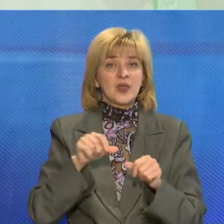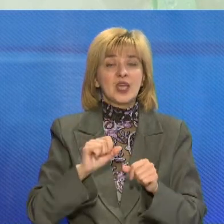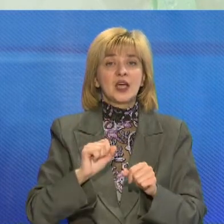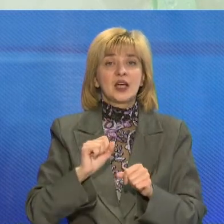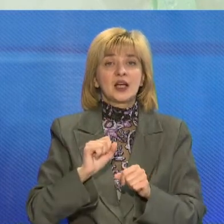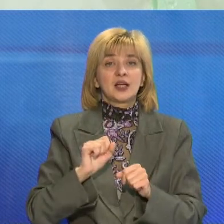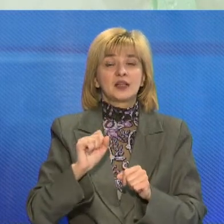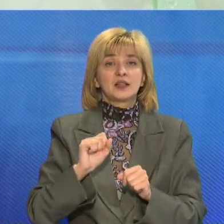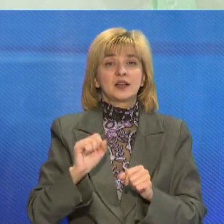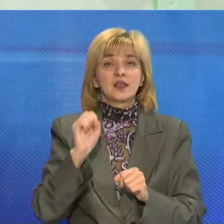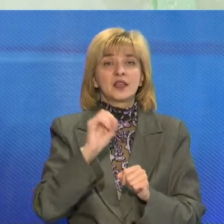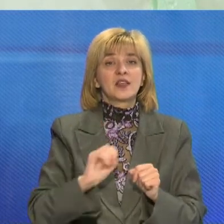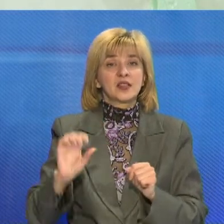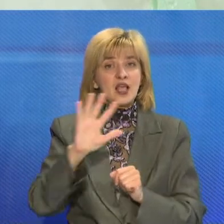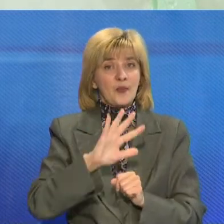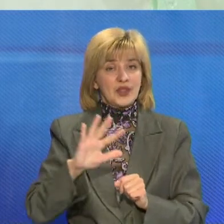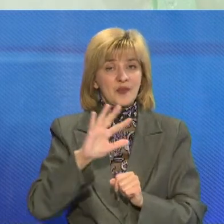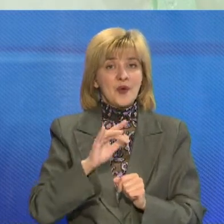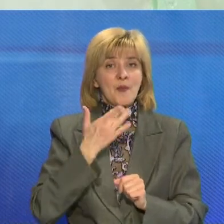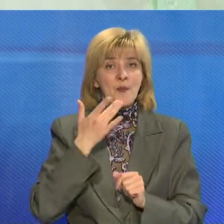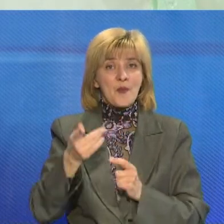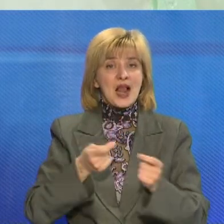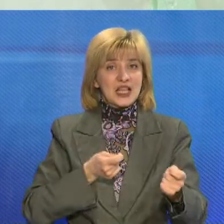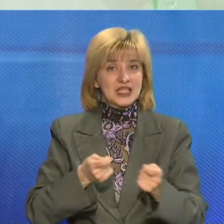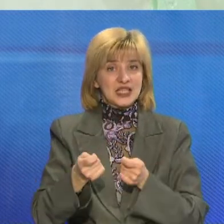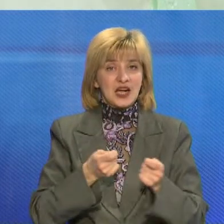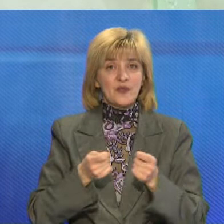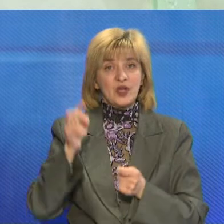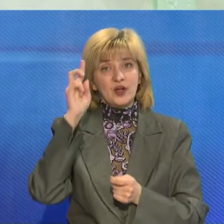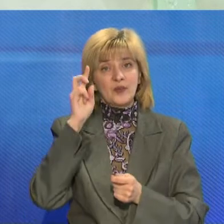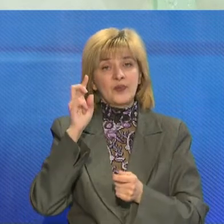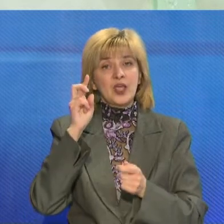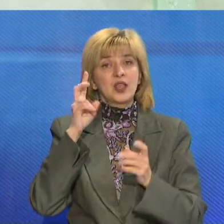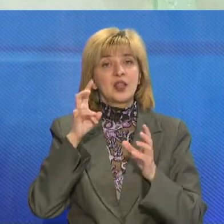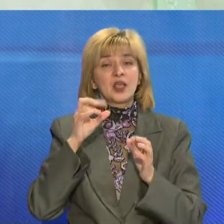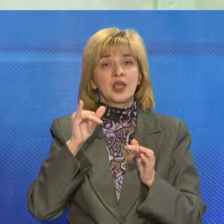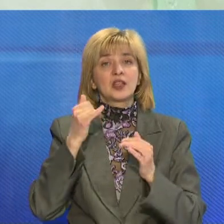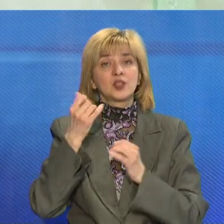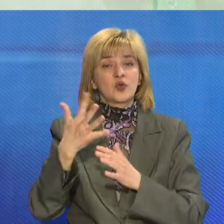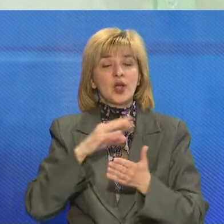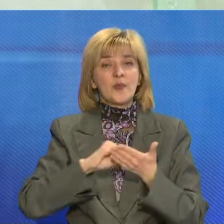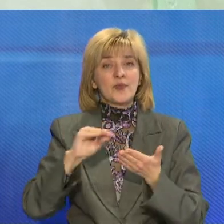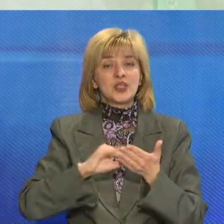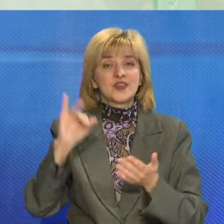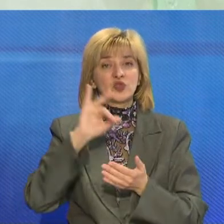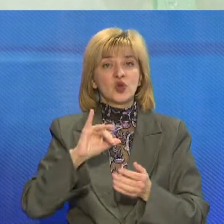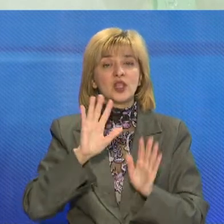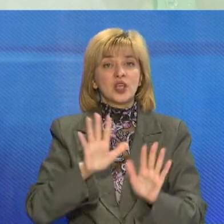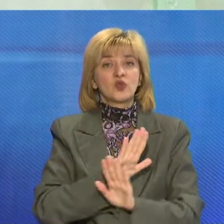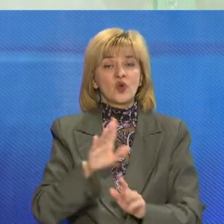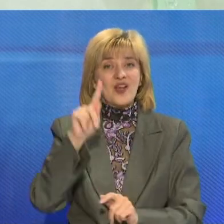деятелями, насколько переписывается история не только Великой Отечественной войны. И, конечно, нельзя